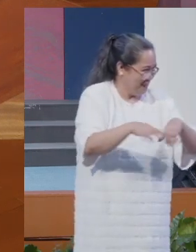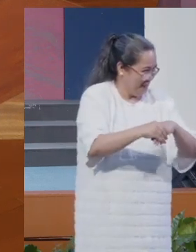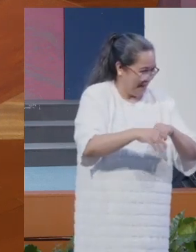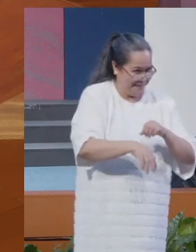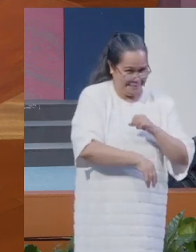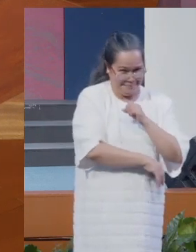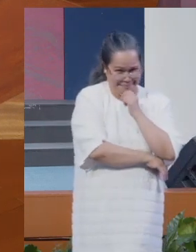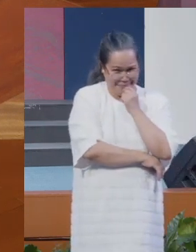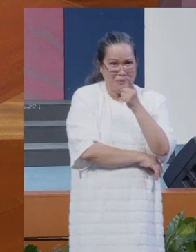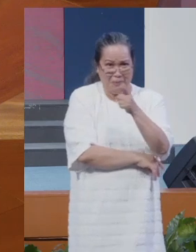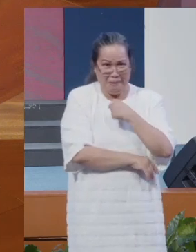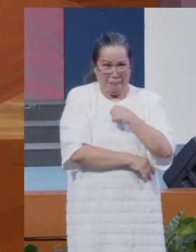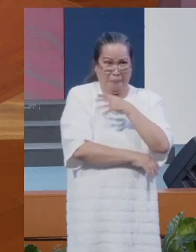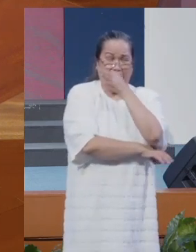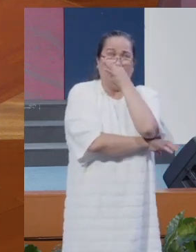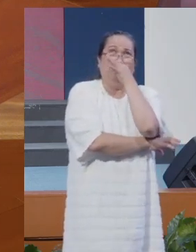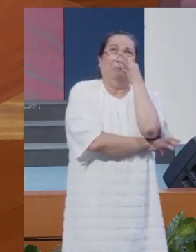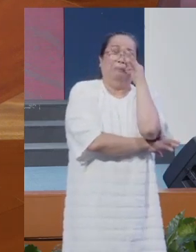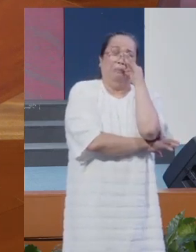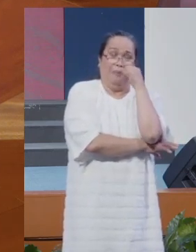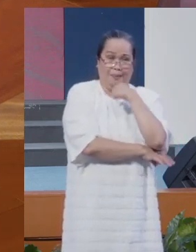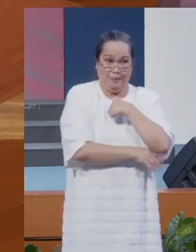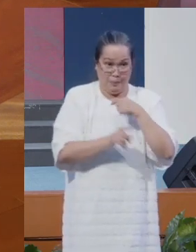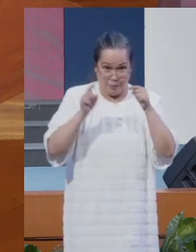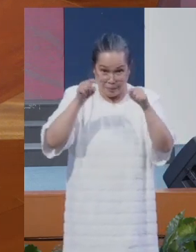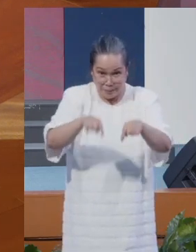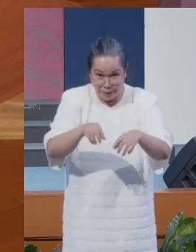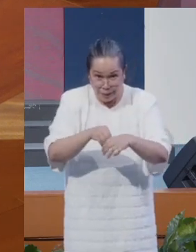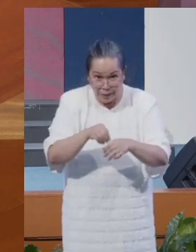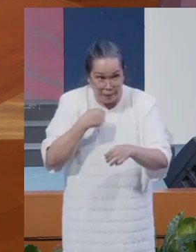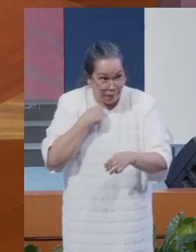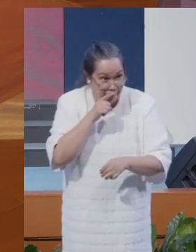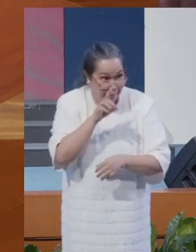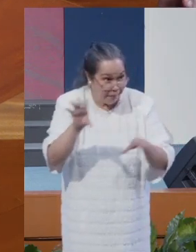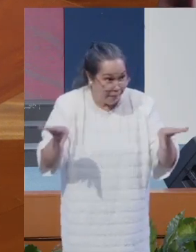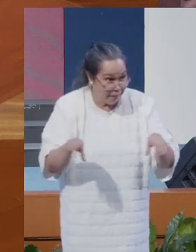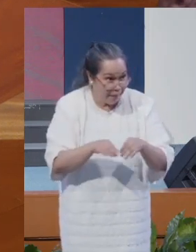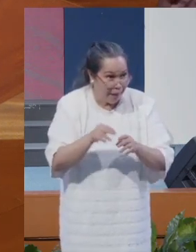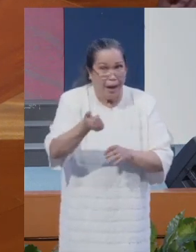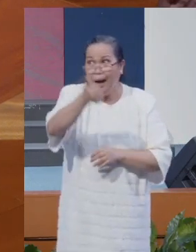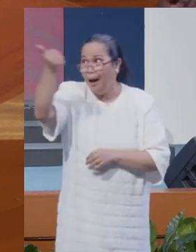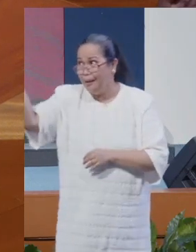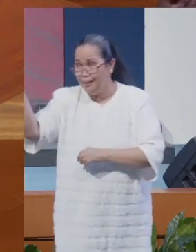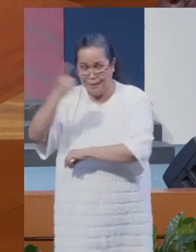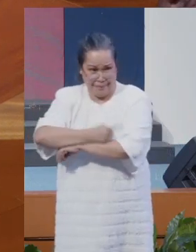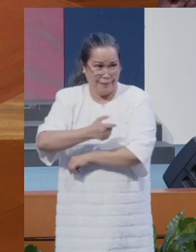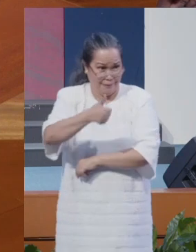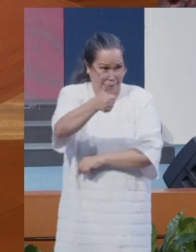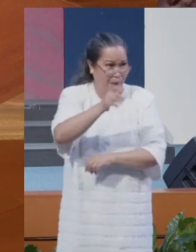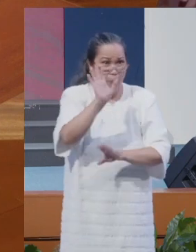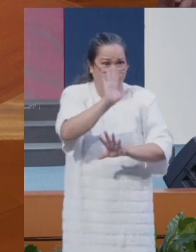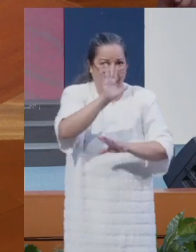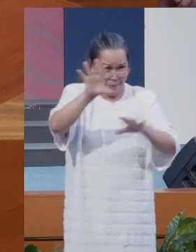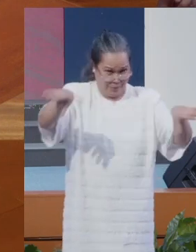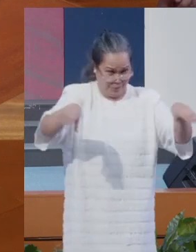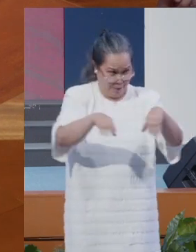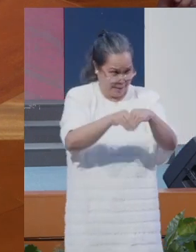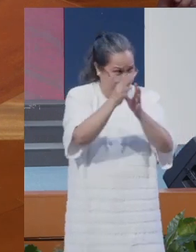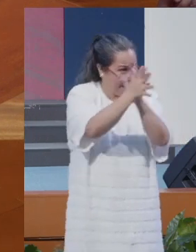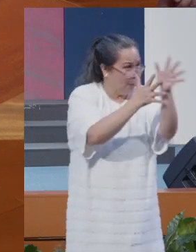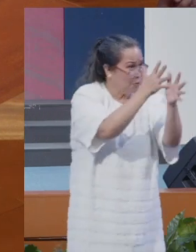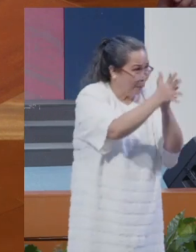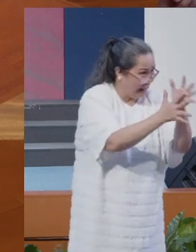pagkain, sasabihin mo, fasting, ba't ngayon ko pa nag-fast? Di ba? Mag-fast ka sa ibang araw, wag sa kasal. Dahil nandyan